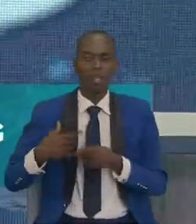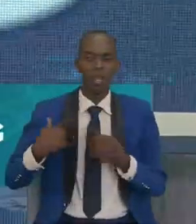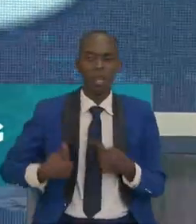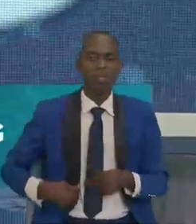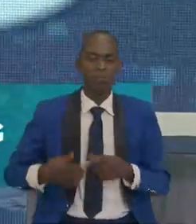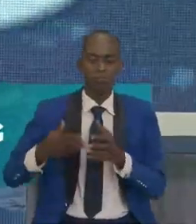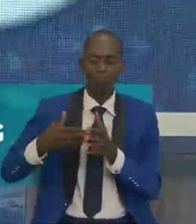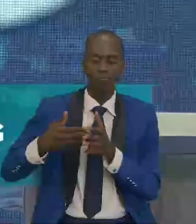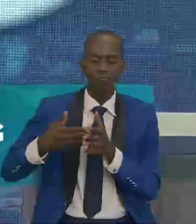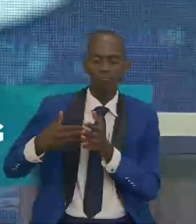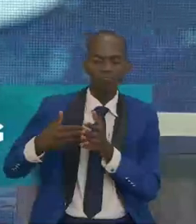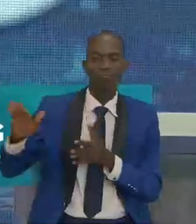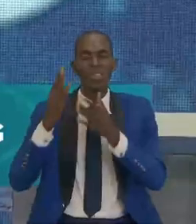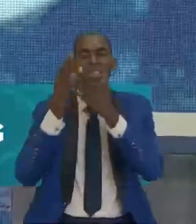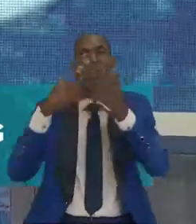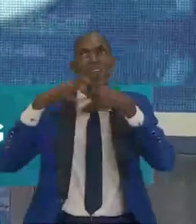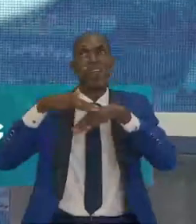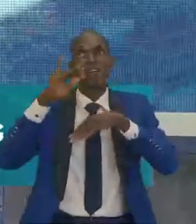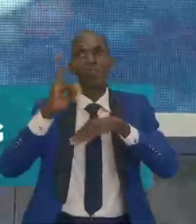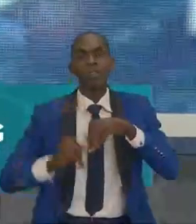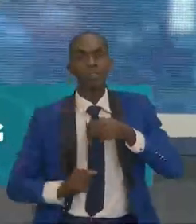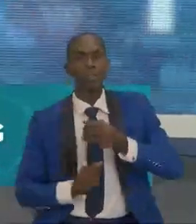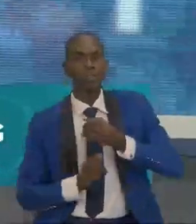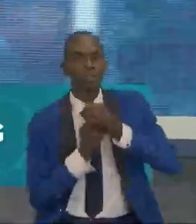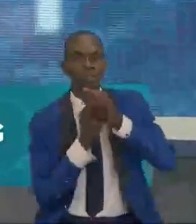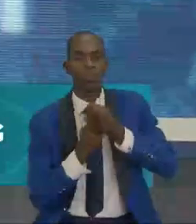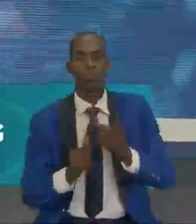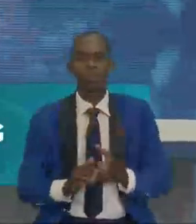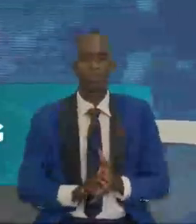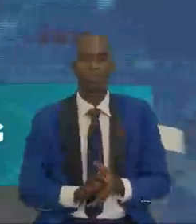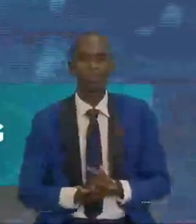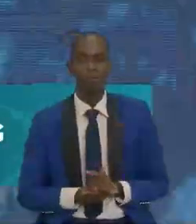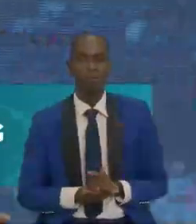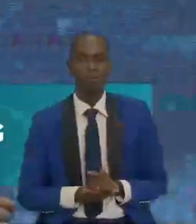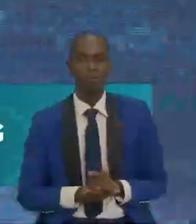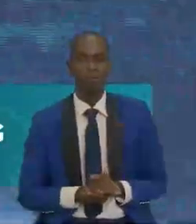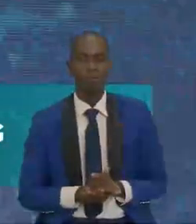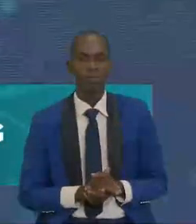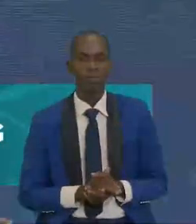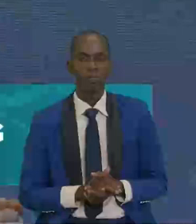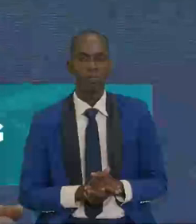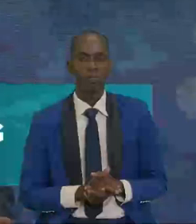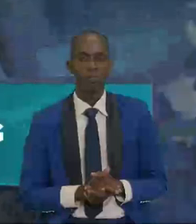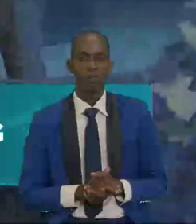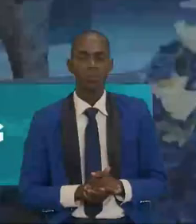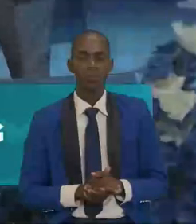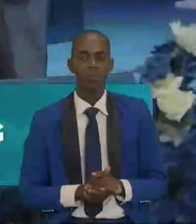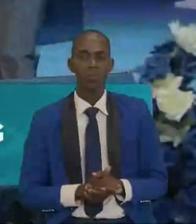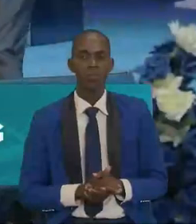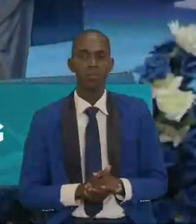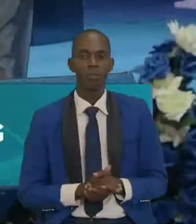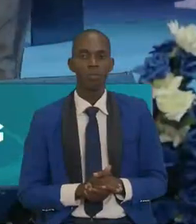Les yeux et les cœurs fermés qui rejettent le secours du